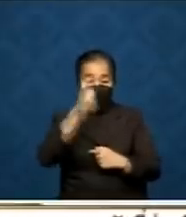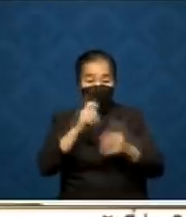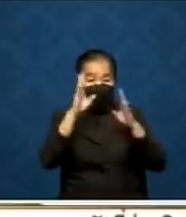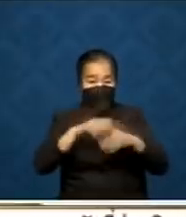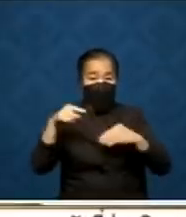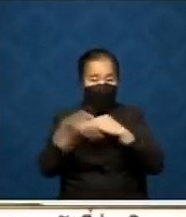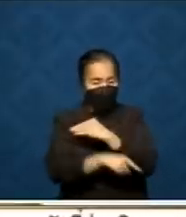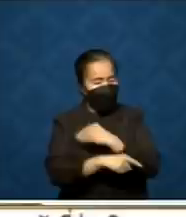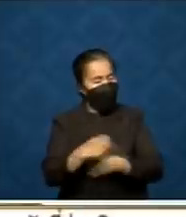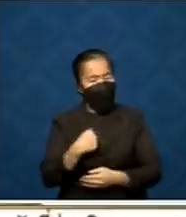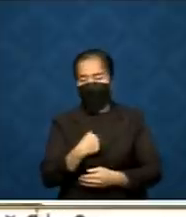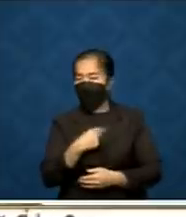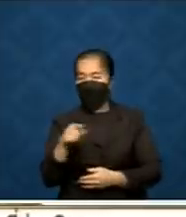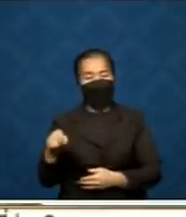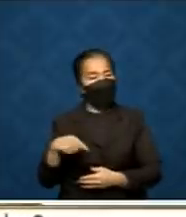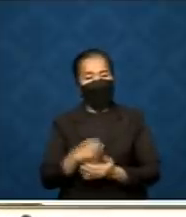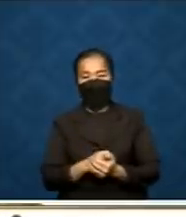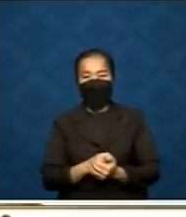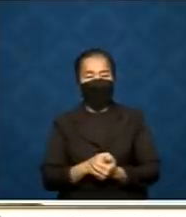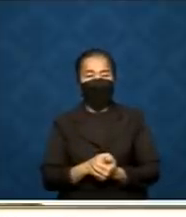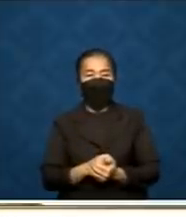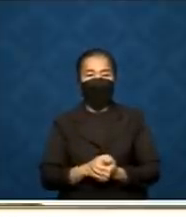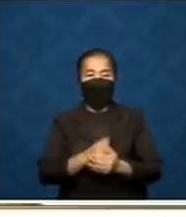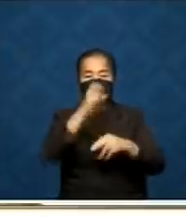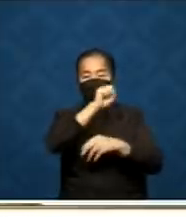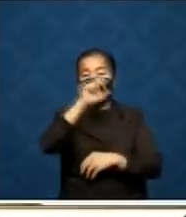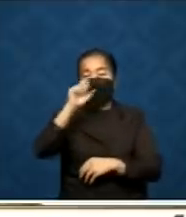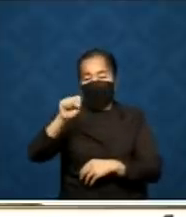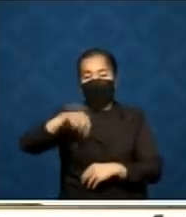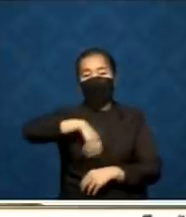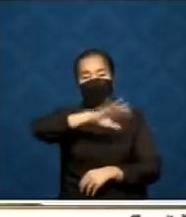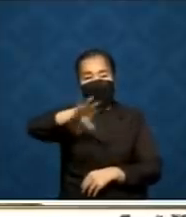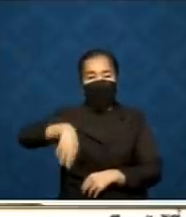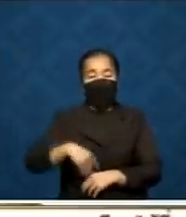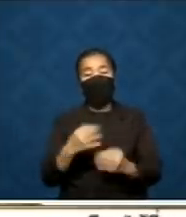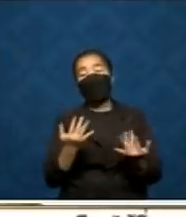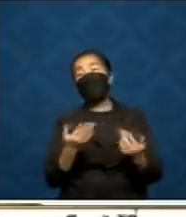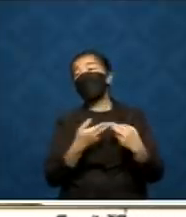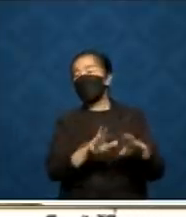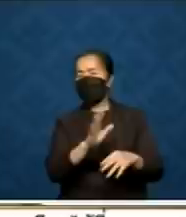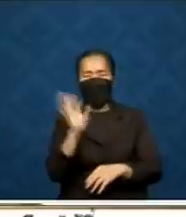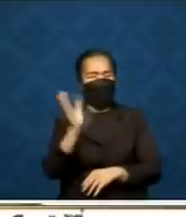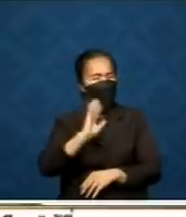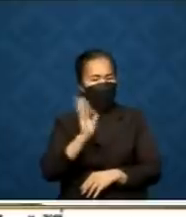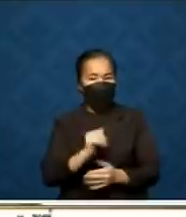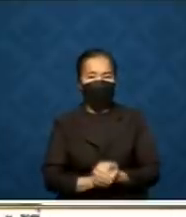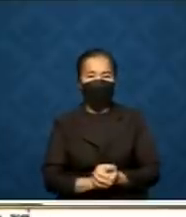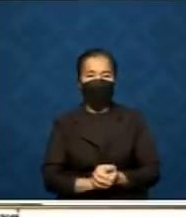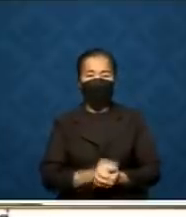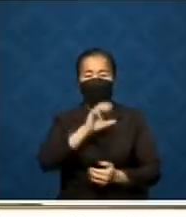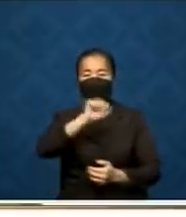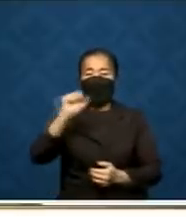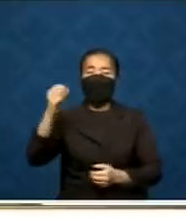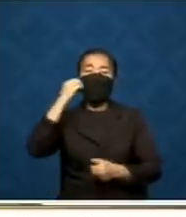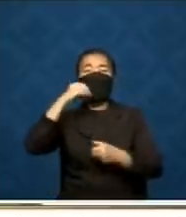นี้มีคนเป็นผู้แทนราษฎรนิ่งอยู่เฉยได้ยังไงอ่ะก็นอนอยู่บ้านได้